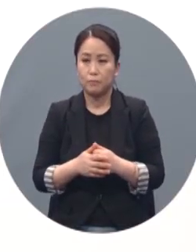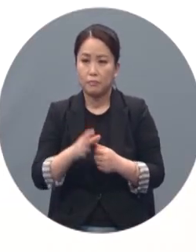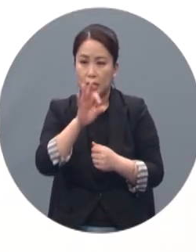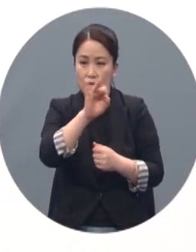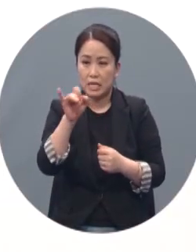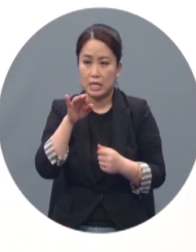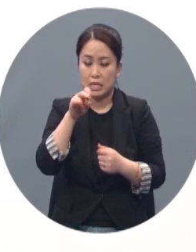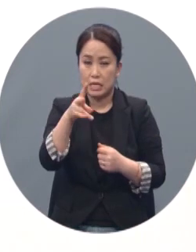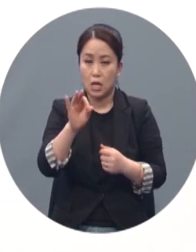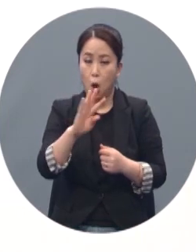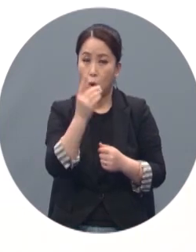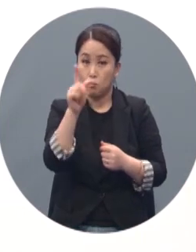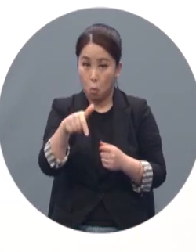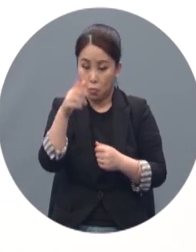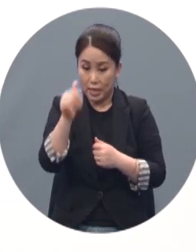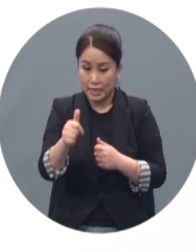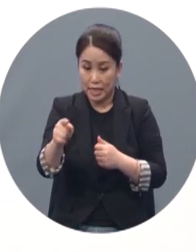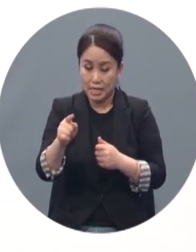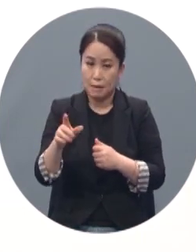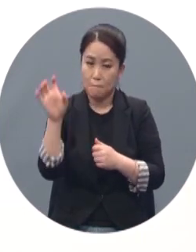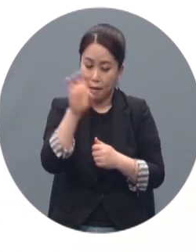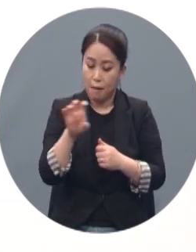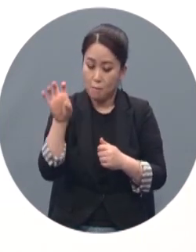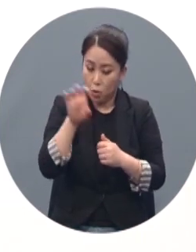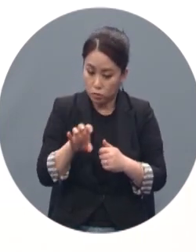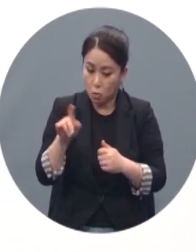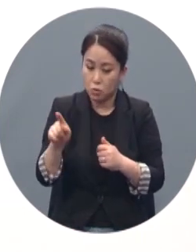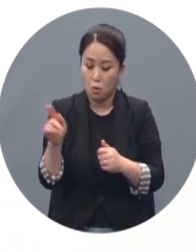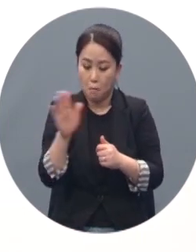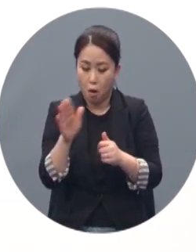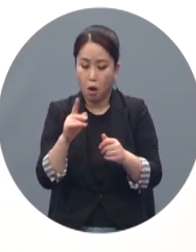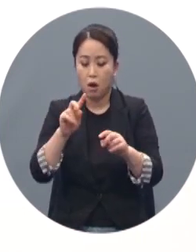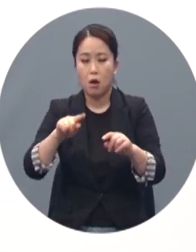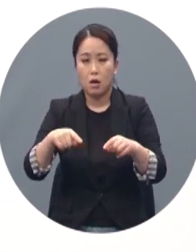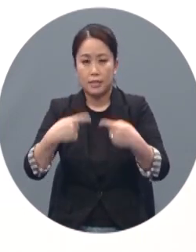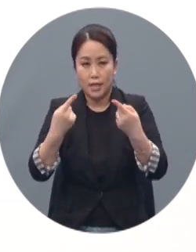반복적으로 선물 또 골프 접대 등을